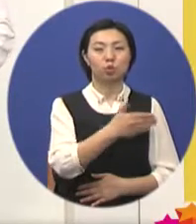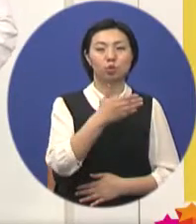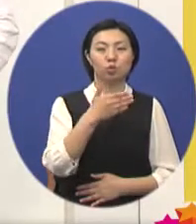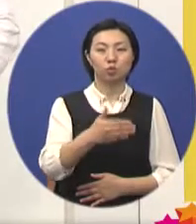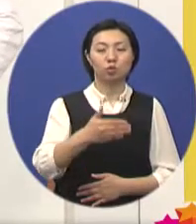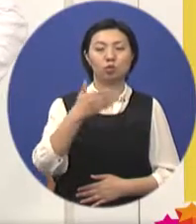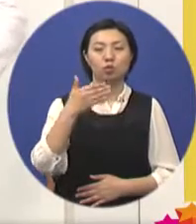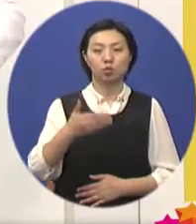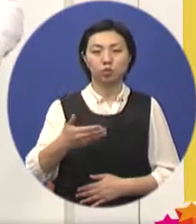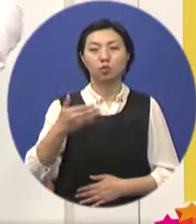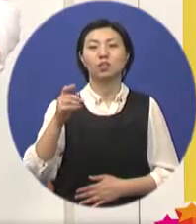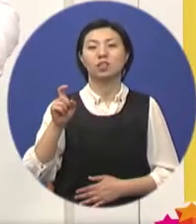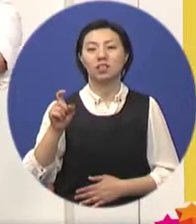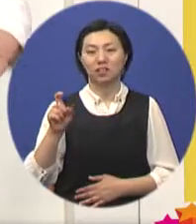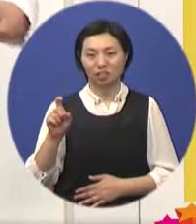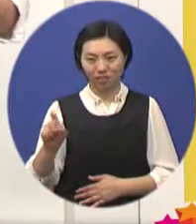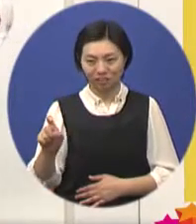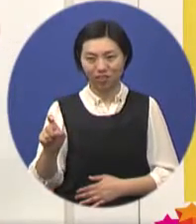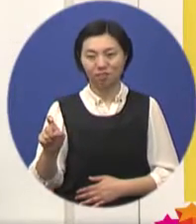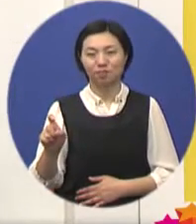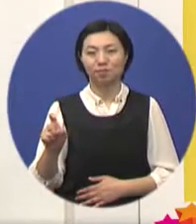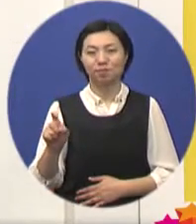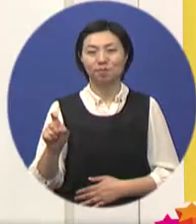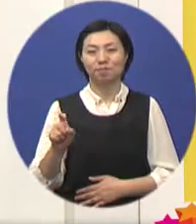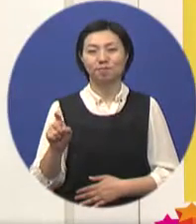9점, 이야. 9점, 9점. 보너스